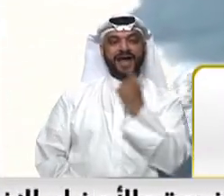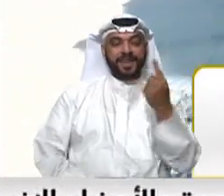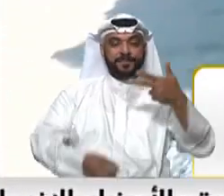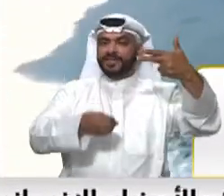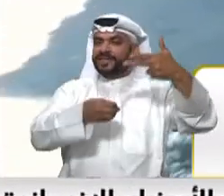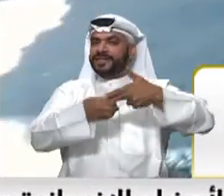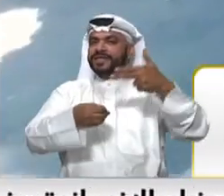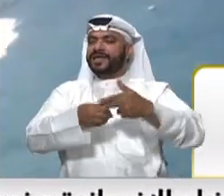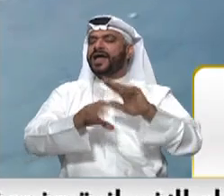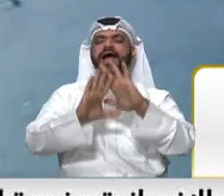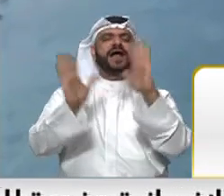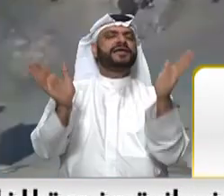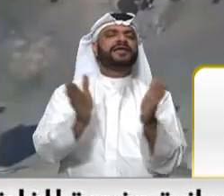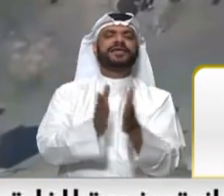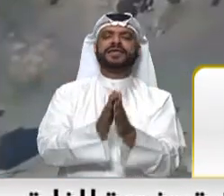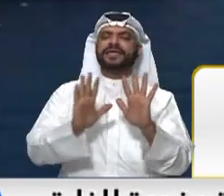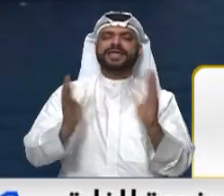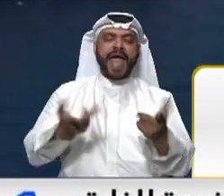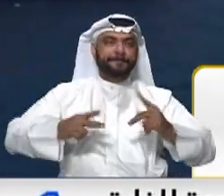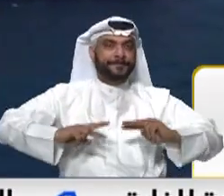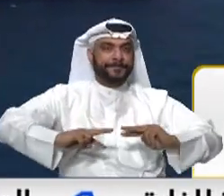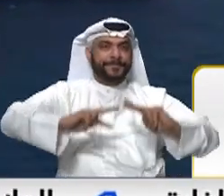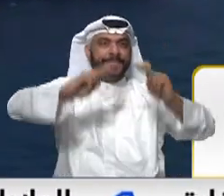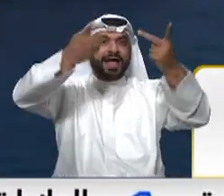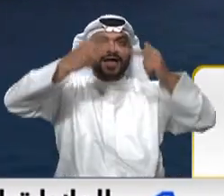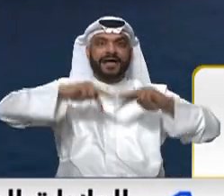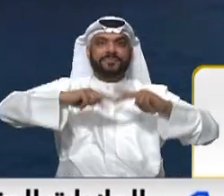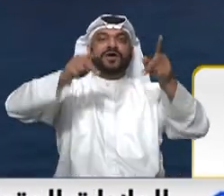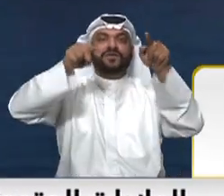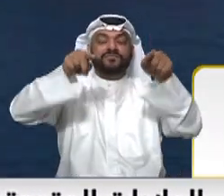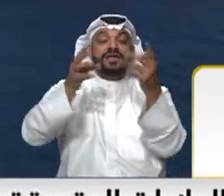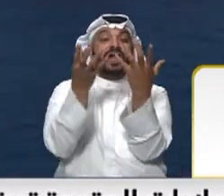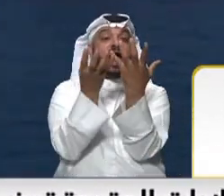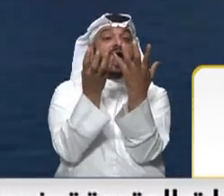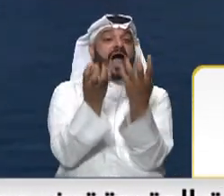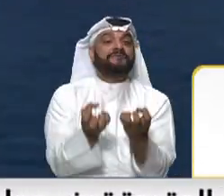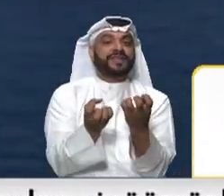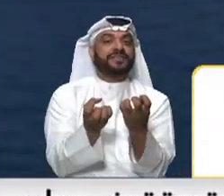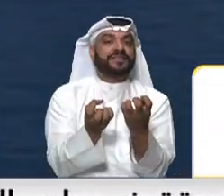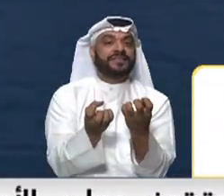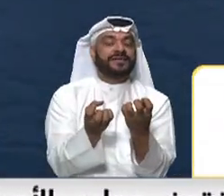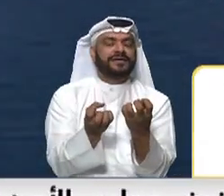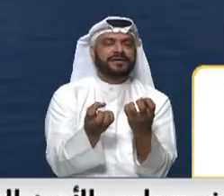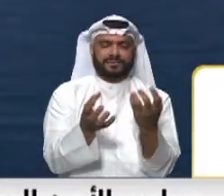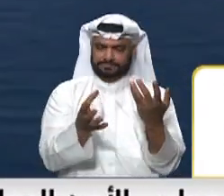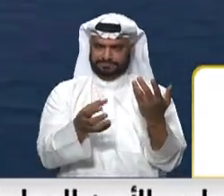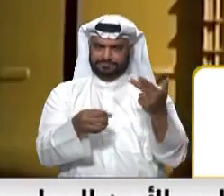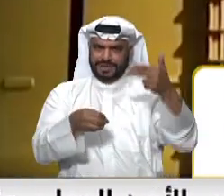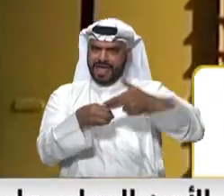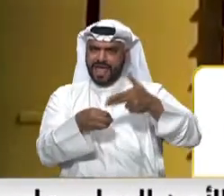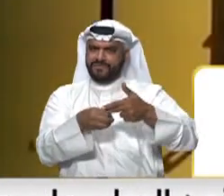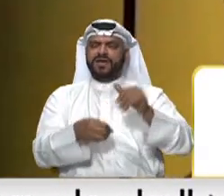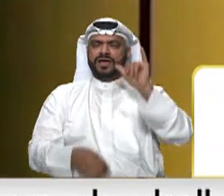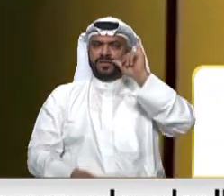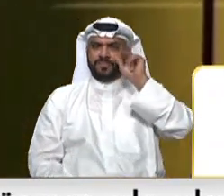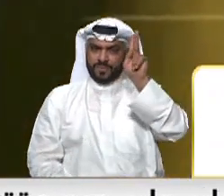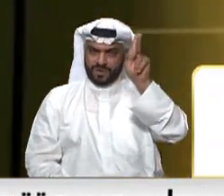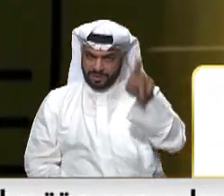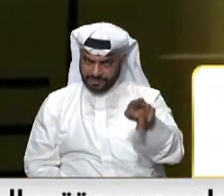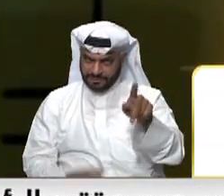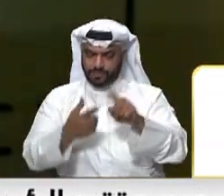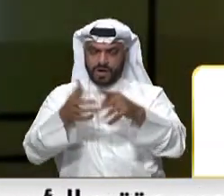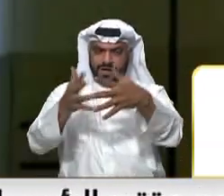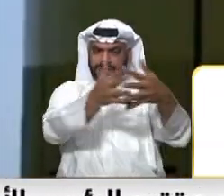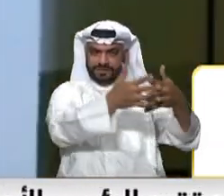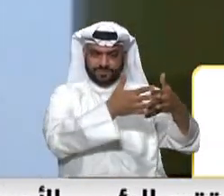واصلت اسعار النفط تراجعها خلال تعاملات اليوم في ظل مخاوف المستثمرين تجاه وفره المعروض لا سما بعد